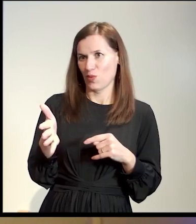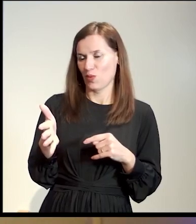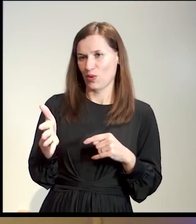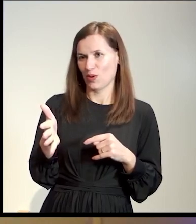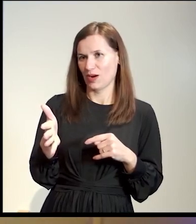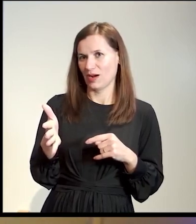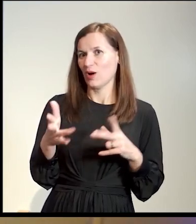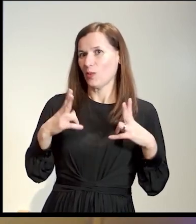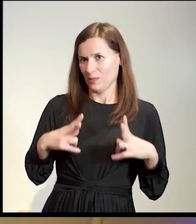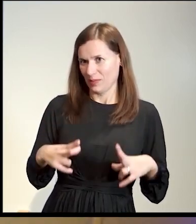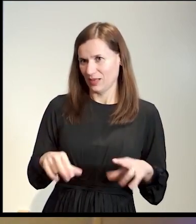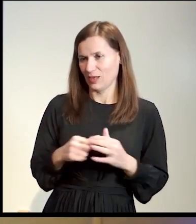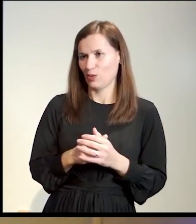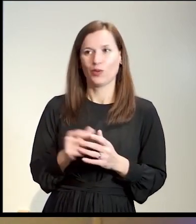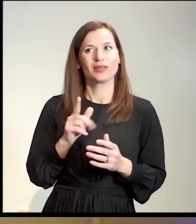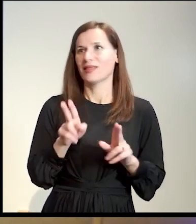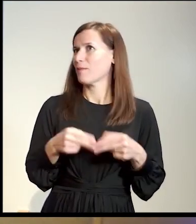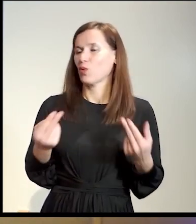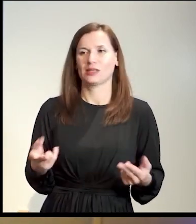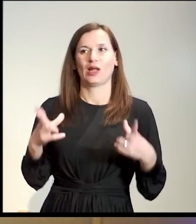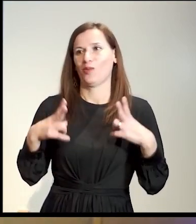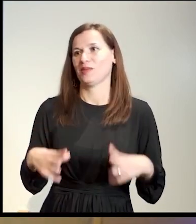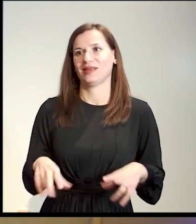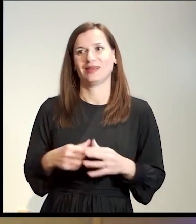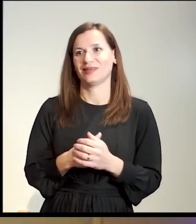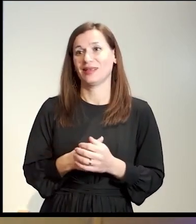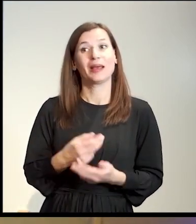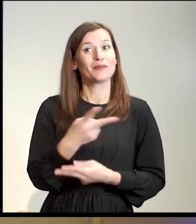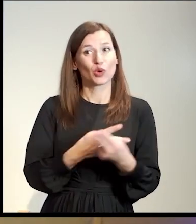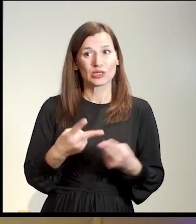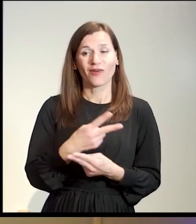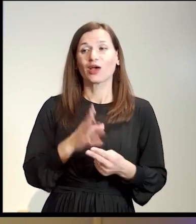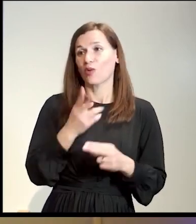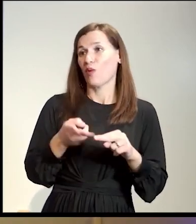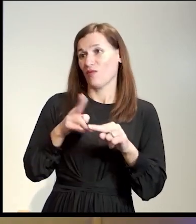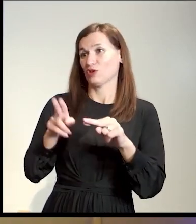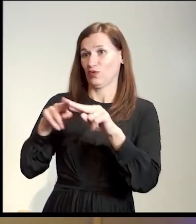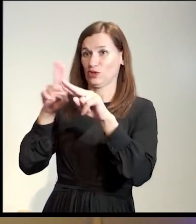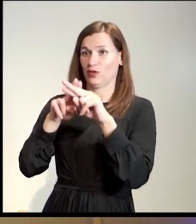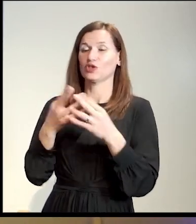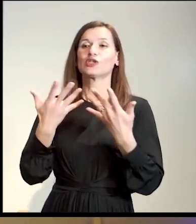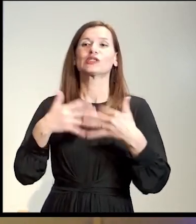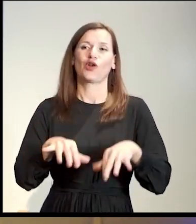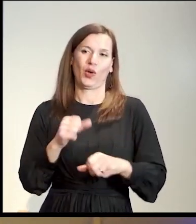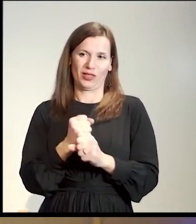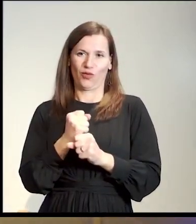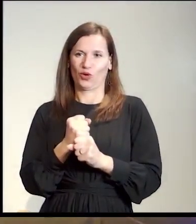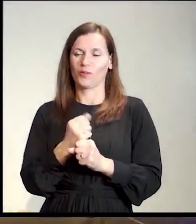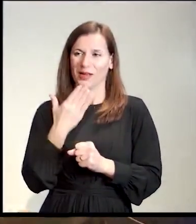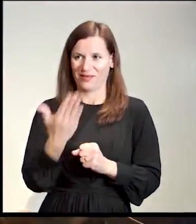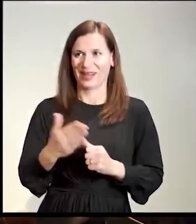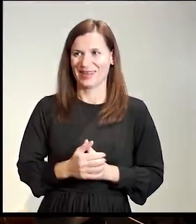ne bo umiril in se niti ne more umiriti. Proizvajal bo vse več strojetvorov. Hvala.